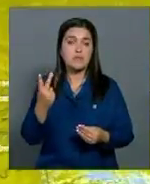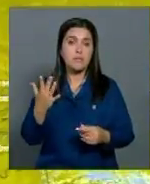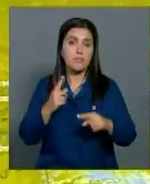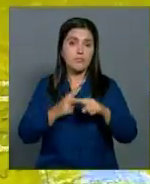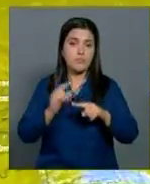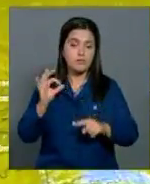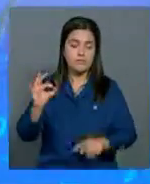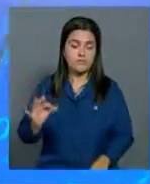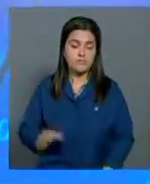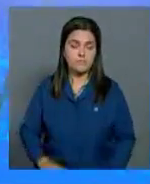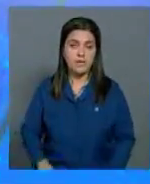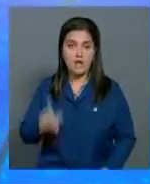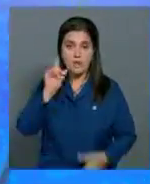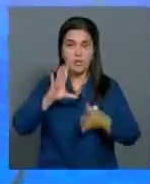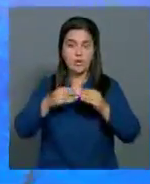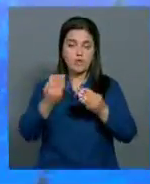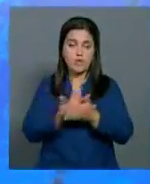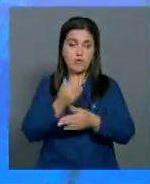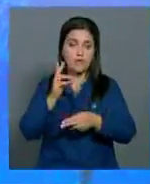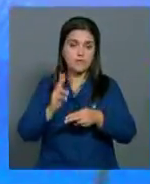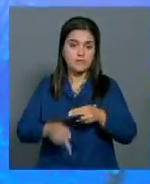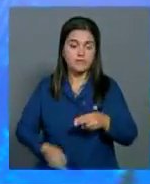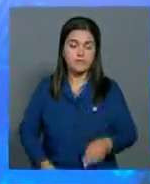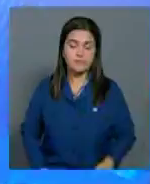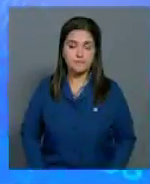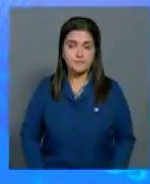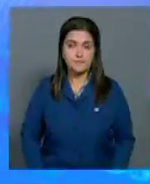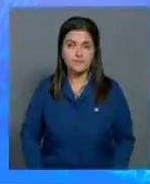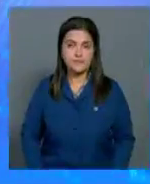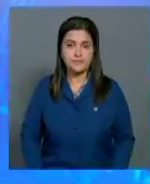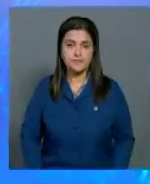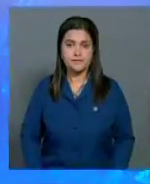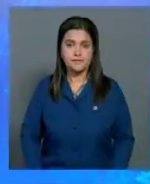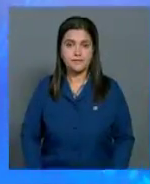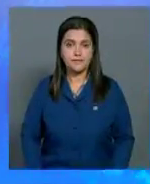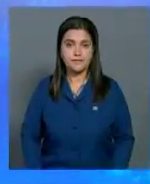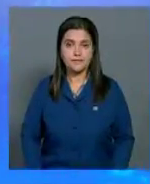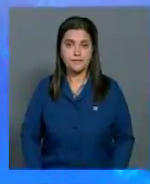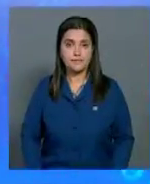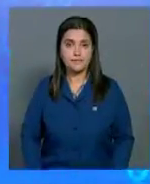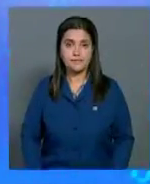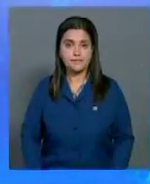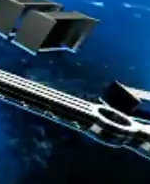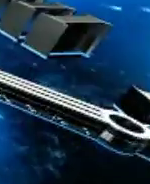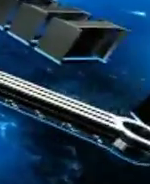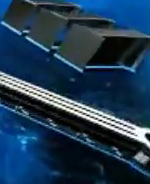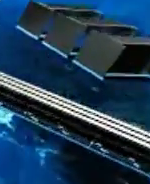К этой минуте все. Спасибо, что были с нами. До встречи в следующем части. Ждите свежих новостей.